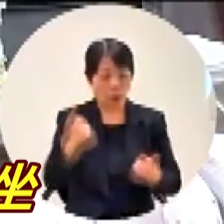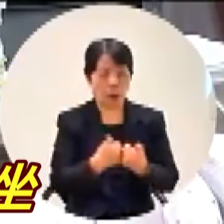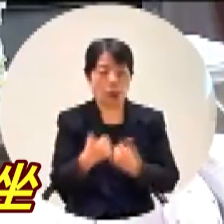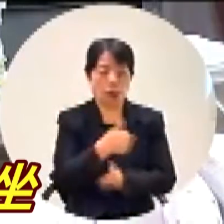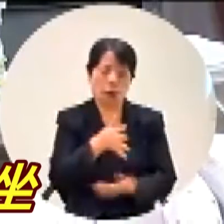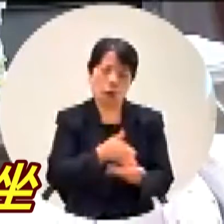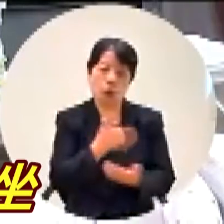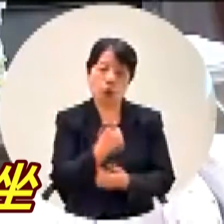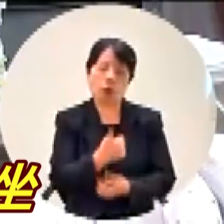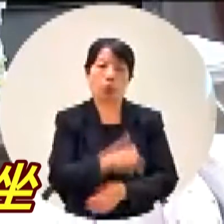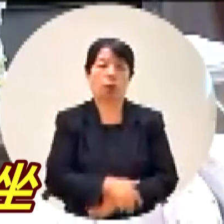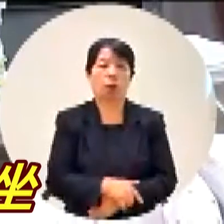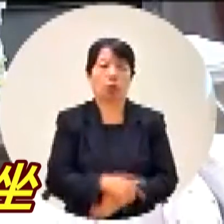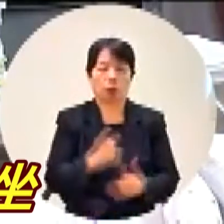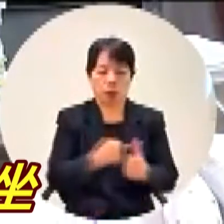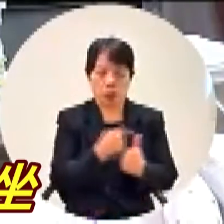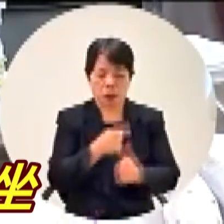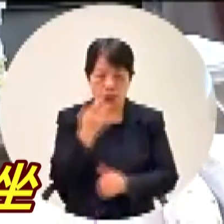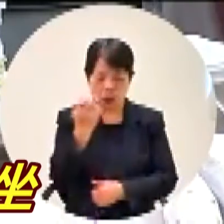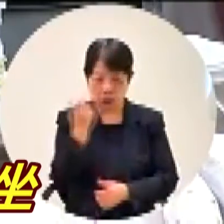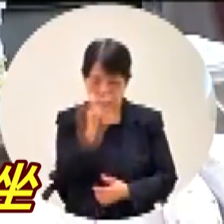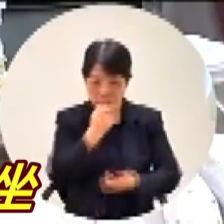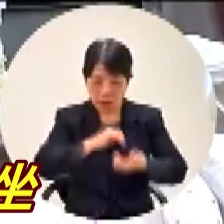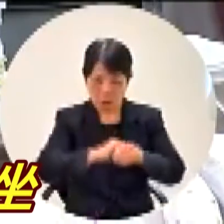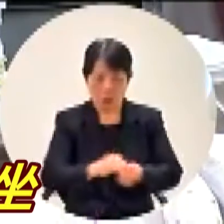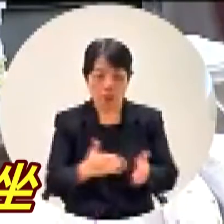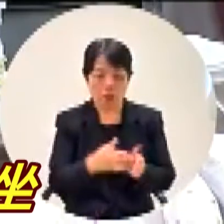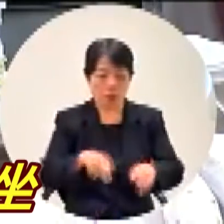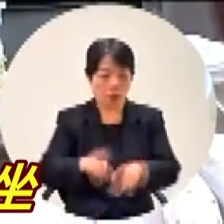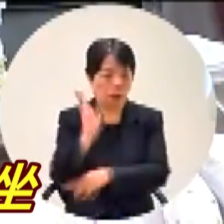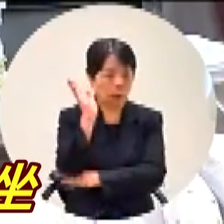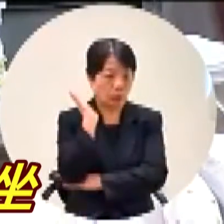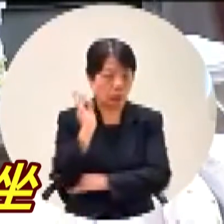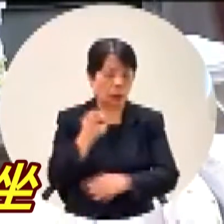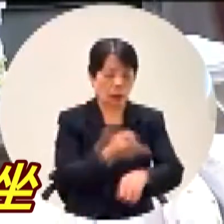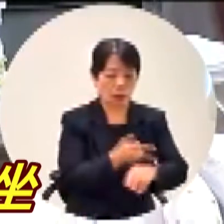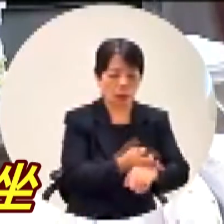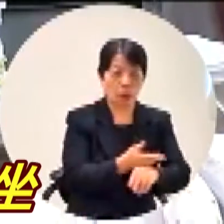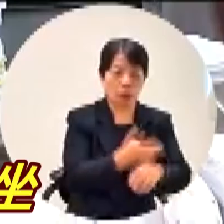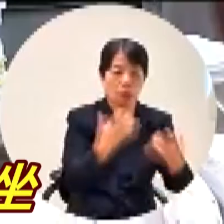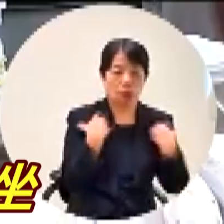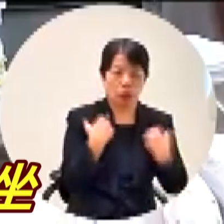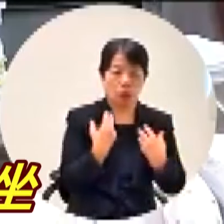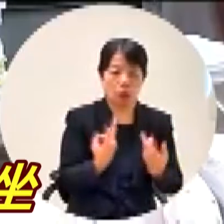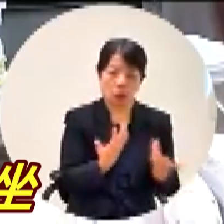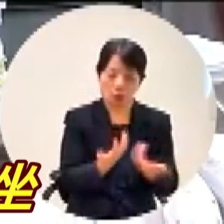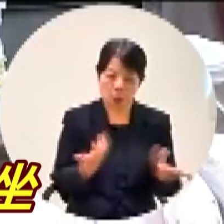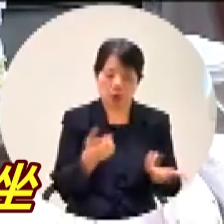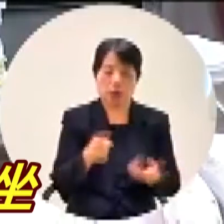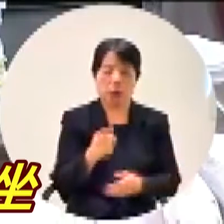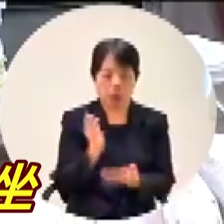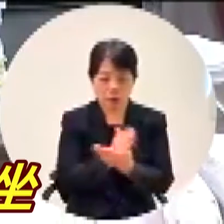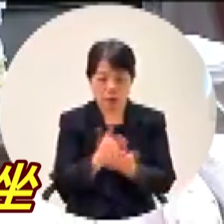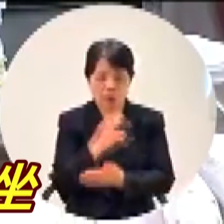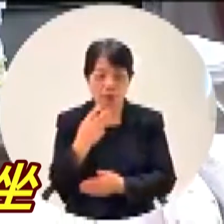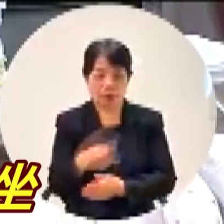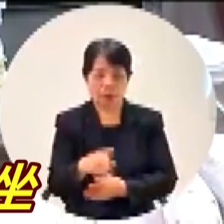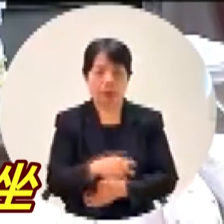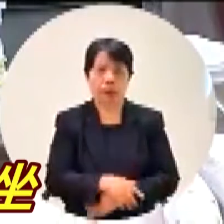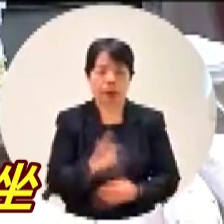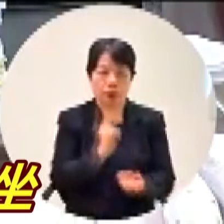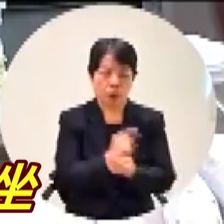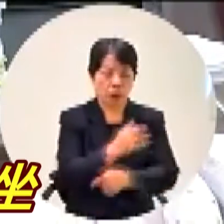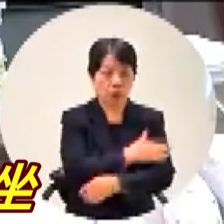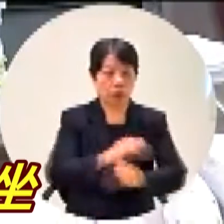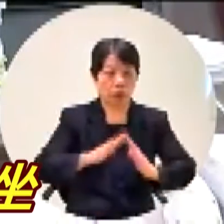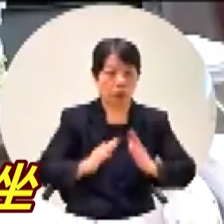是我们先鉴定行政责任跟技术责任，我们再来判断。那这段期间怎么样？陈其迈立